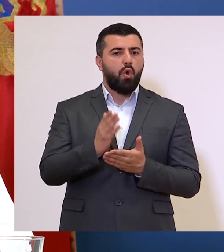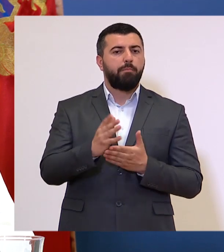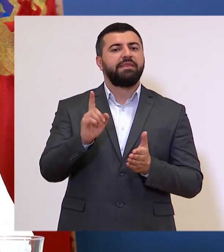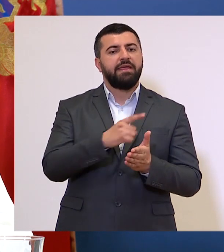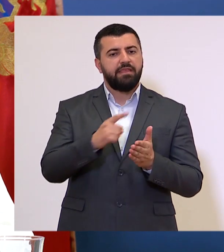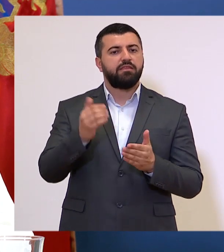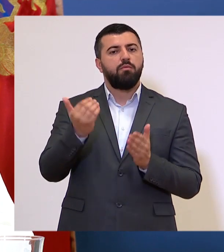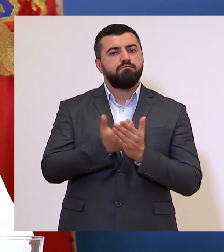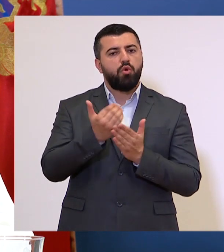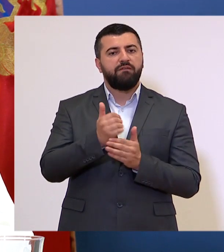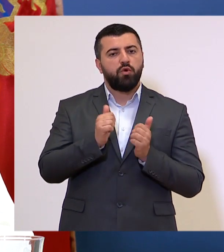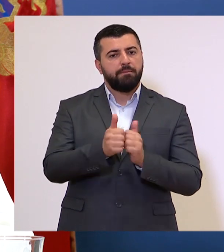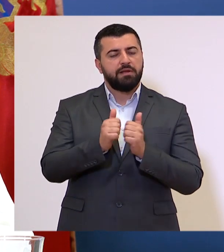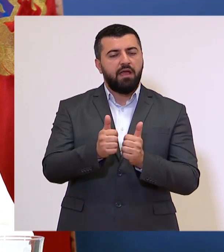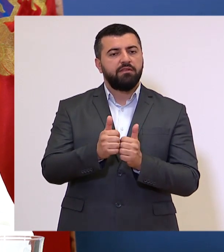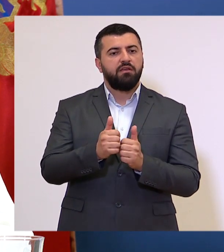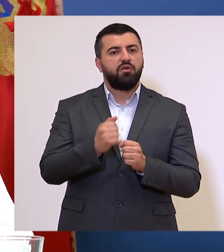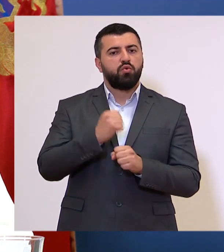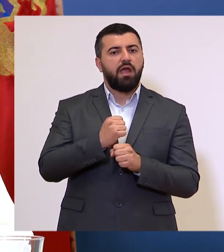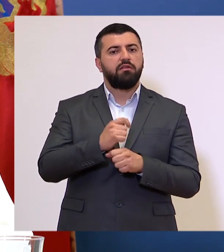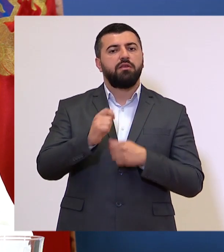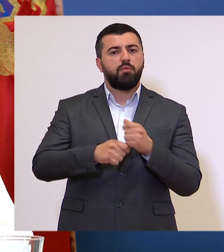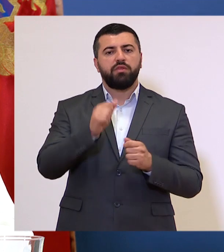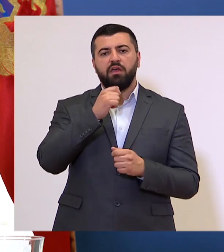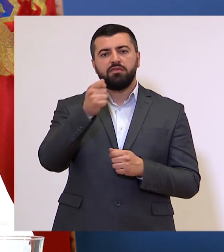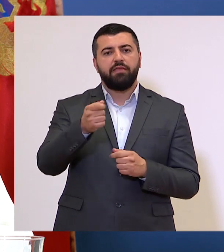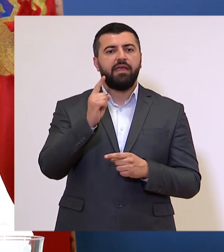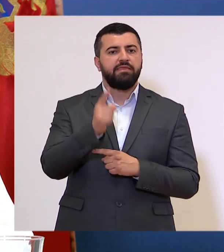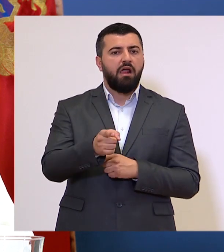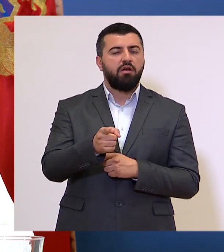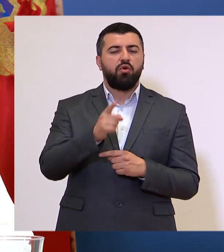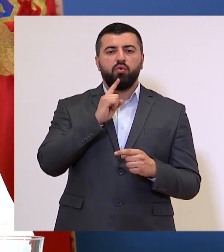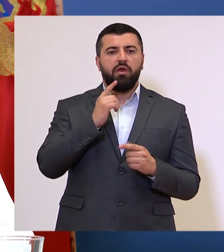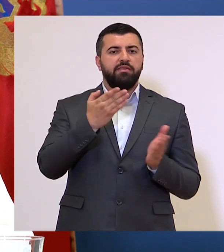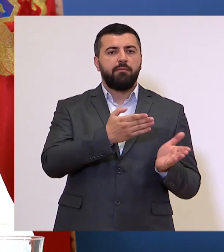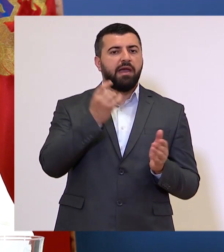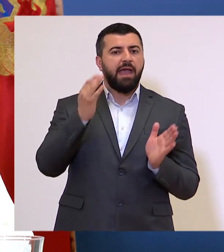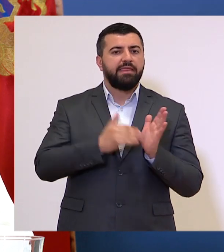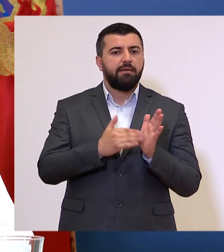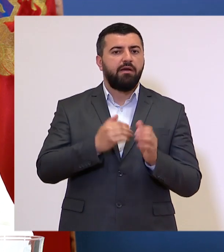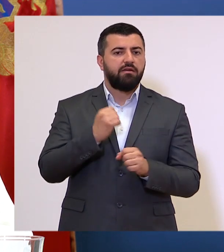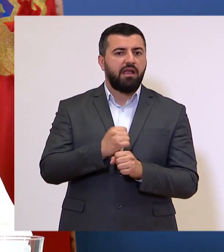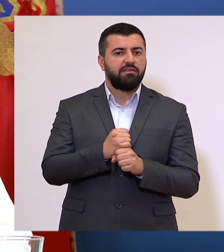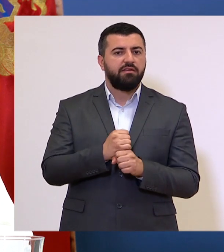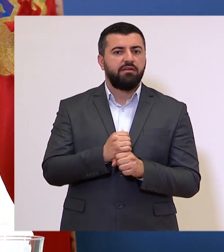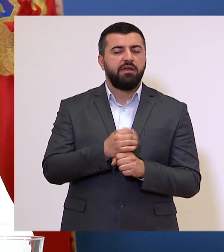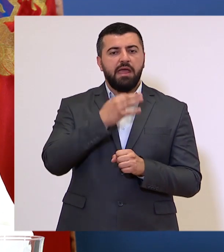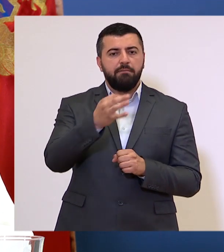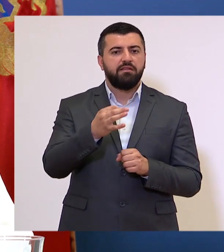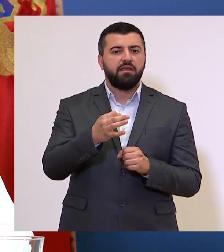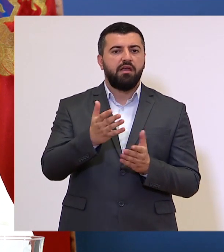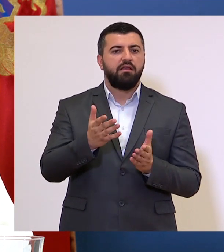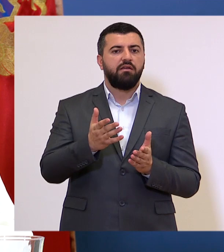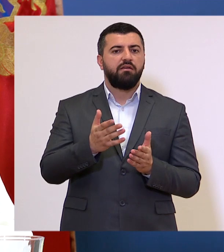test epidemiološki nadzirati, epidemiolog će uraditi svoj dio posla i dati nalog pedijatru koji je tamo šta treba dalje činiti. Ako pitate oko